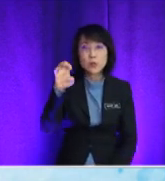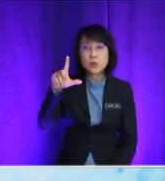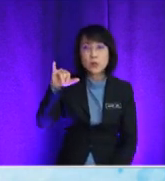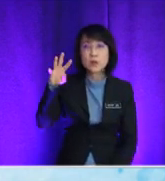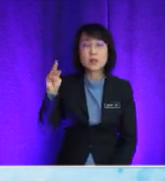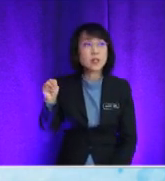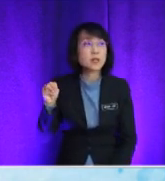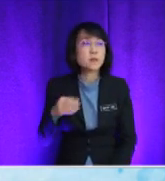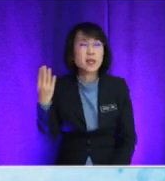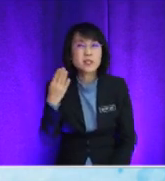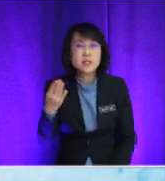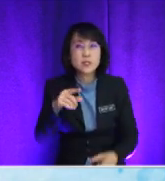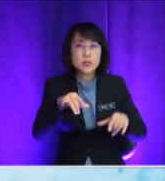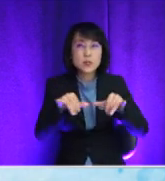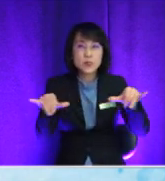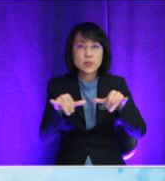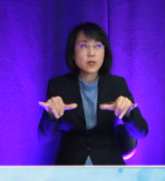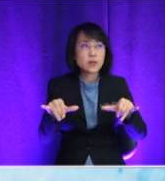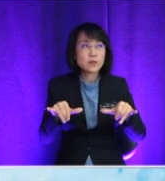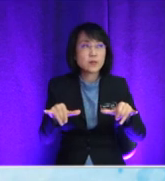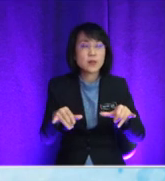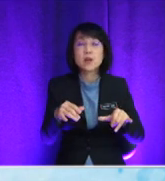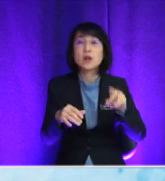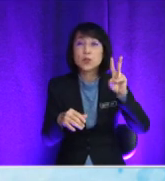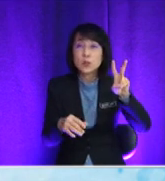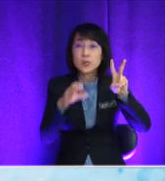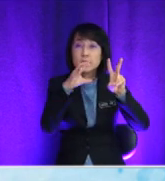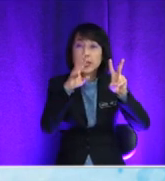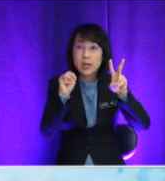dalam 2 cm hingga 25 cm